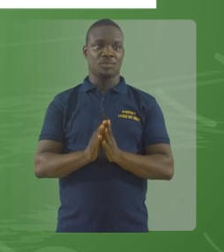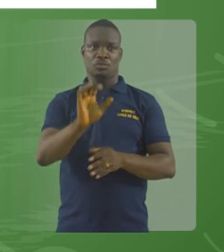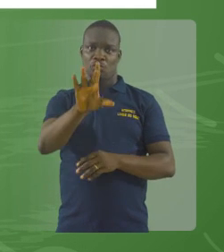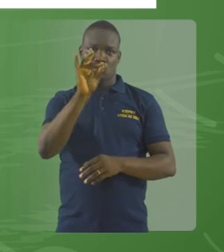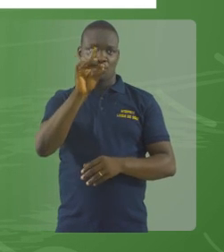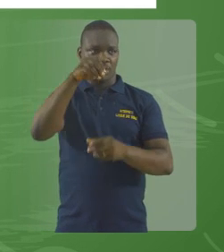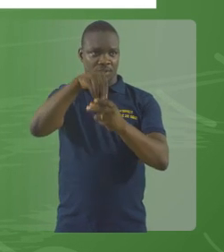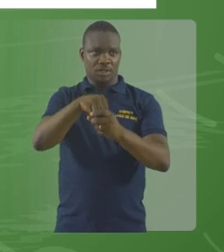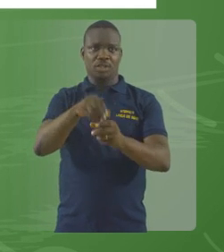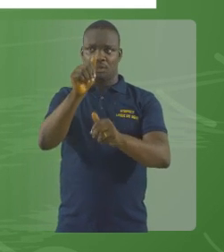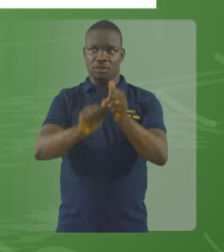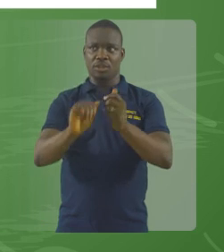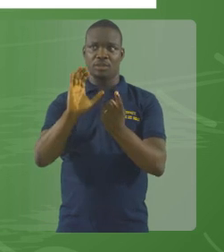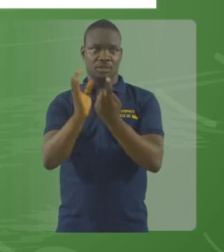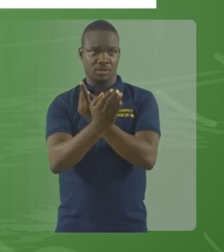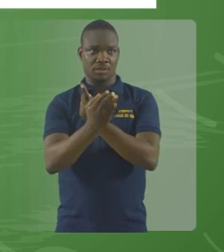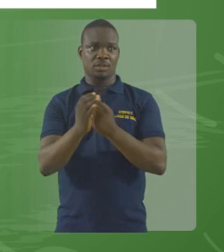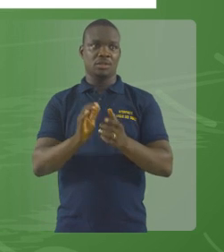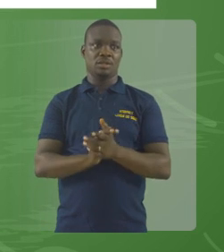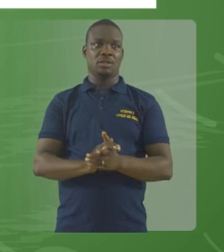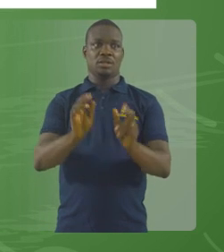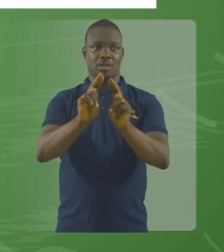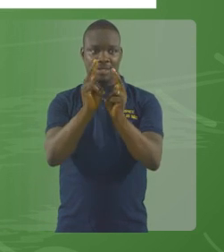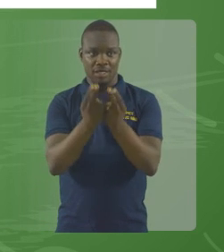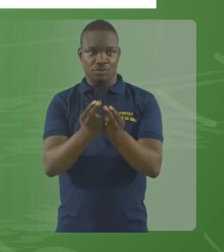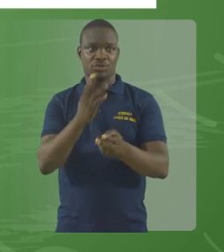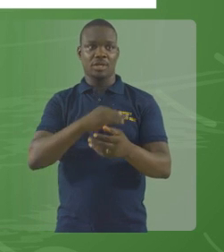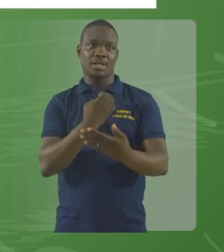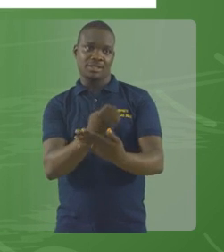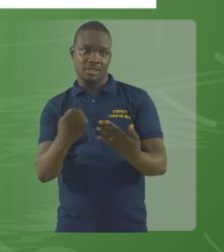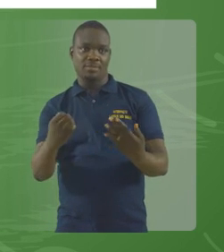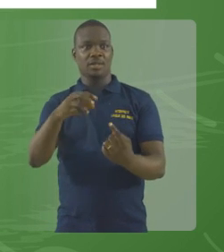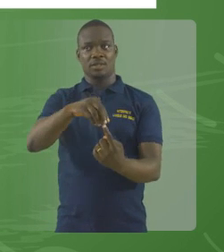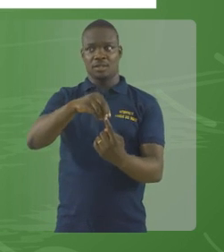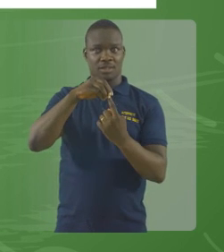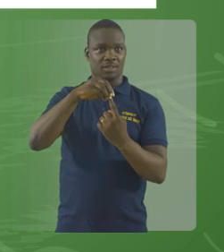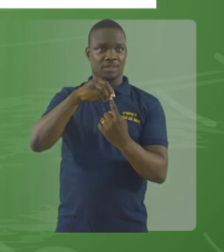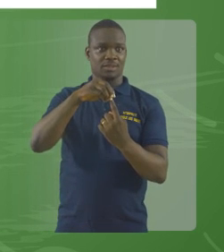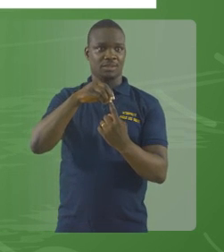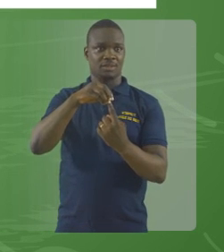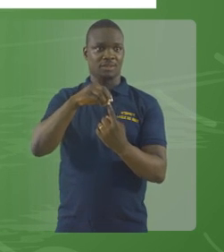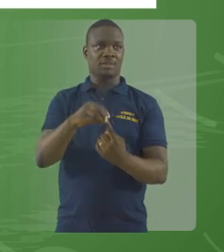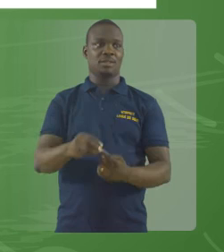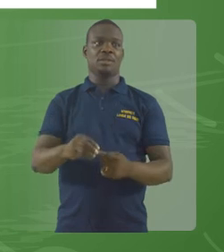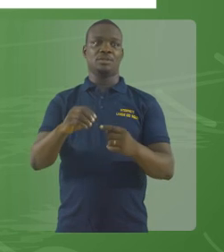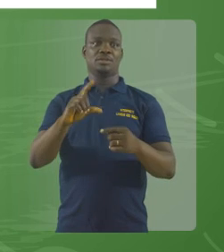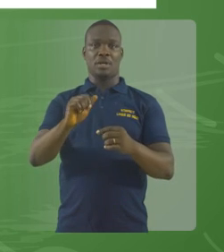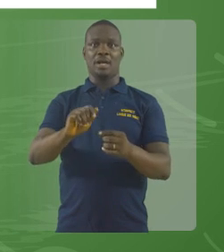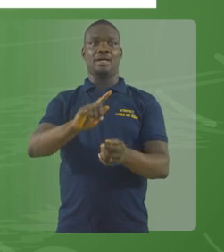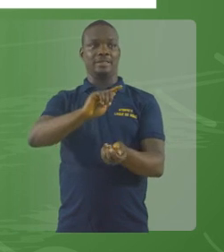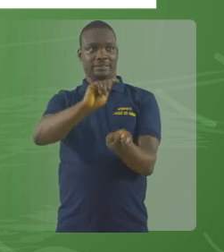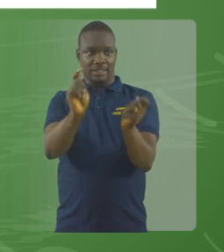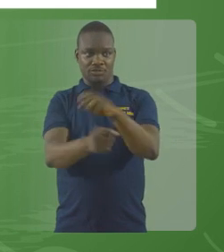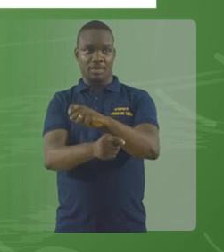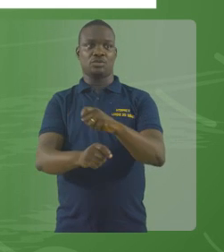Détermine dans chaque cas la nature et les éléments caractéristiques de la transformation